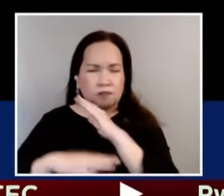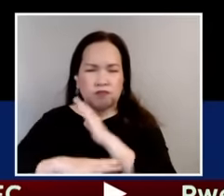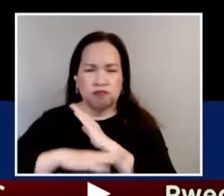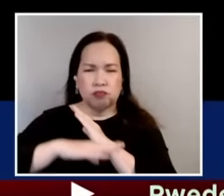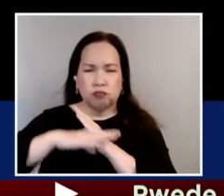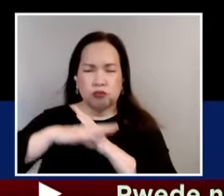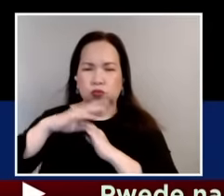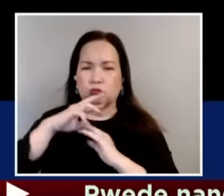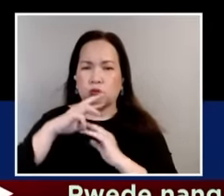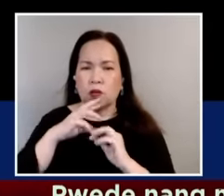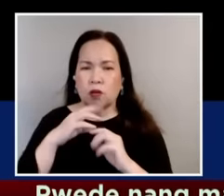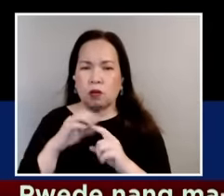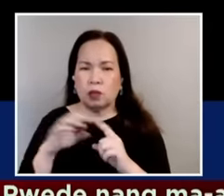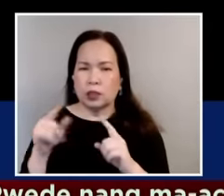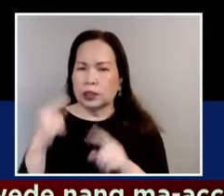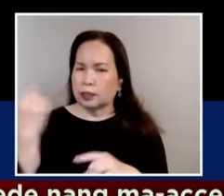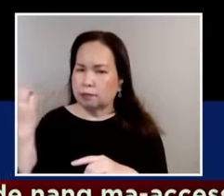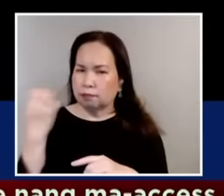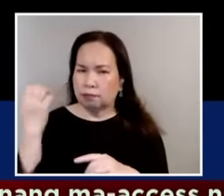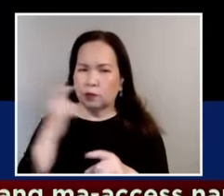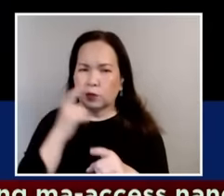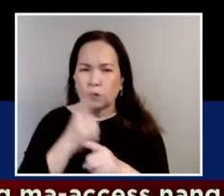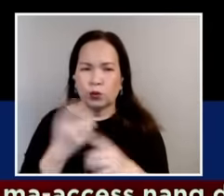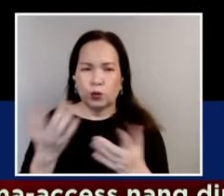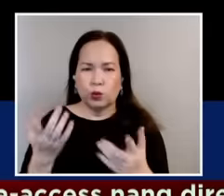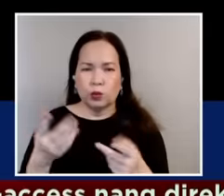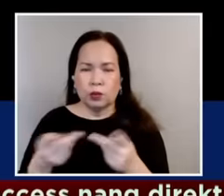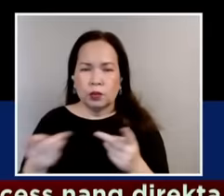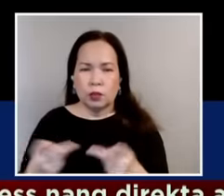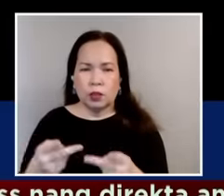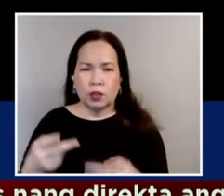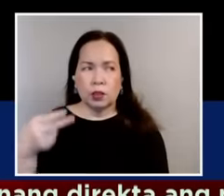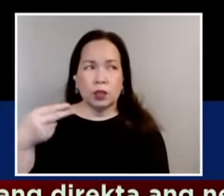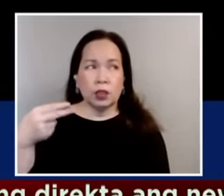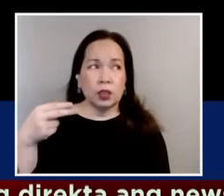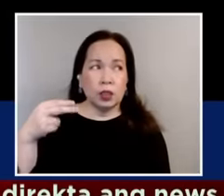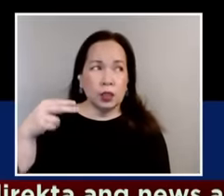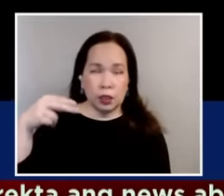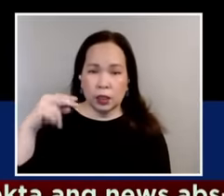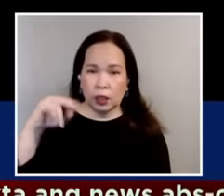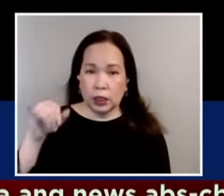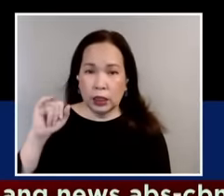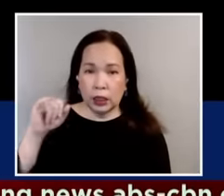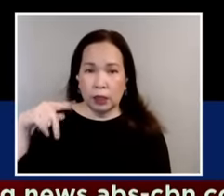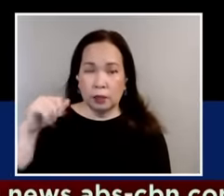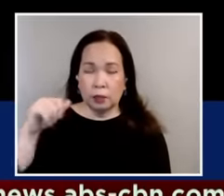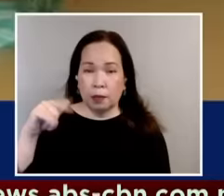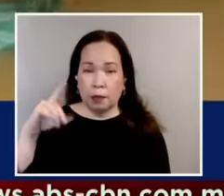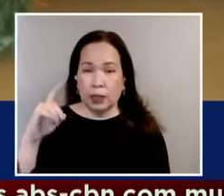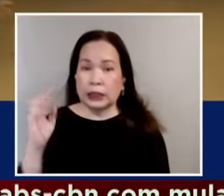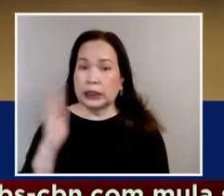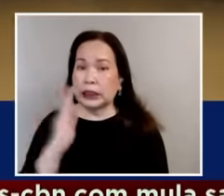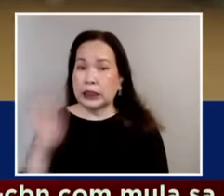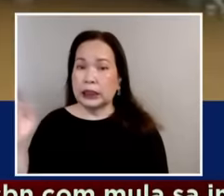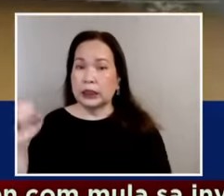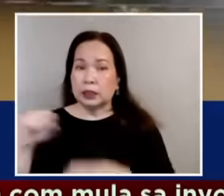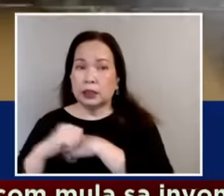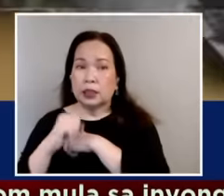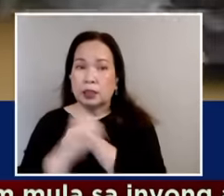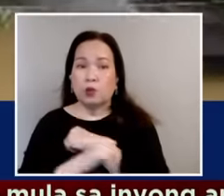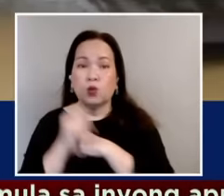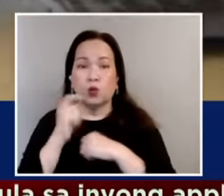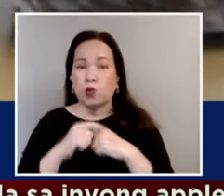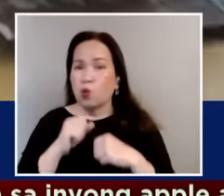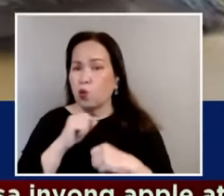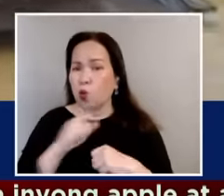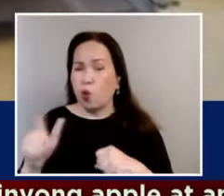Idineklara na rin ang state of calamity sa bayan ng Hipapad, Eastern Samar, kung saan binaha ang lahat ng 13